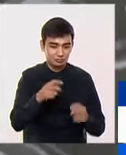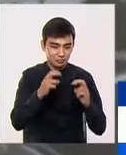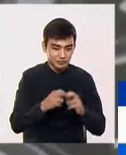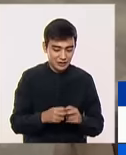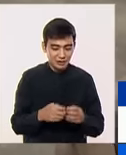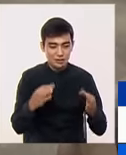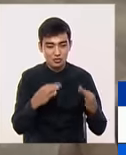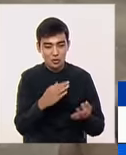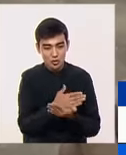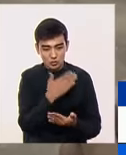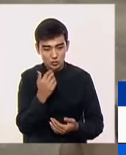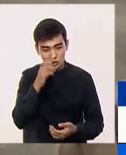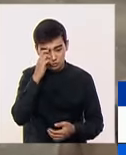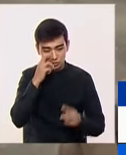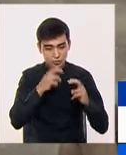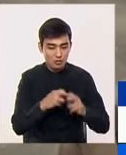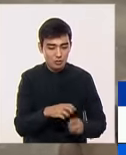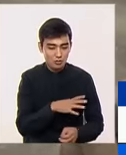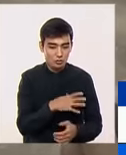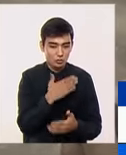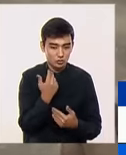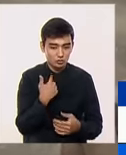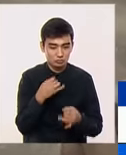если государственная экспертиза